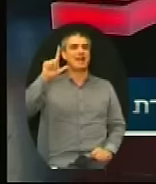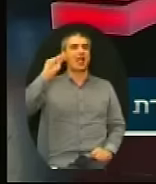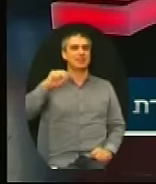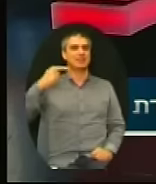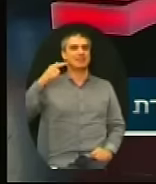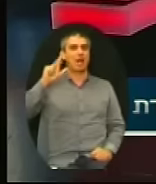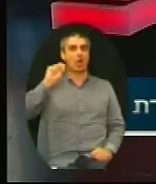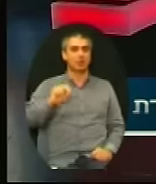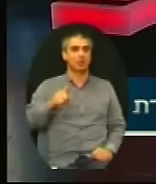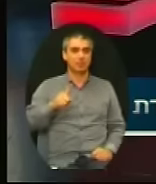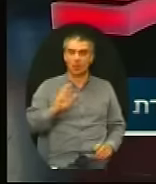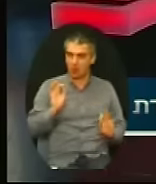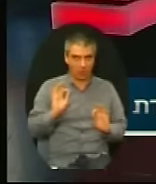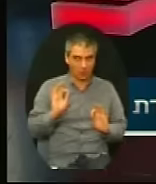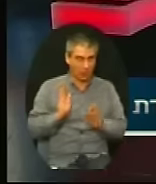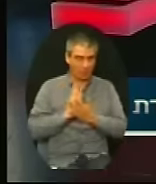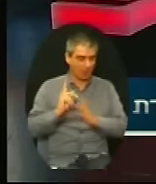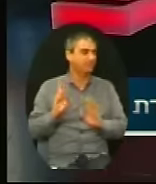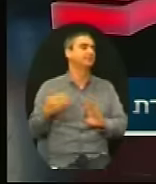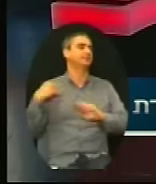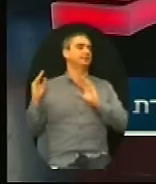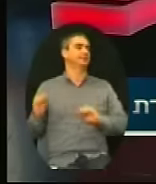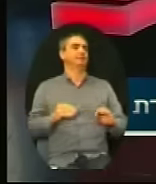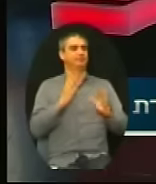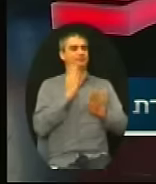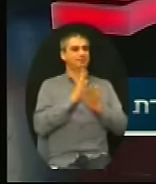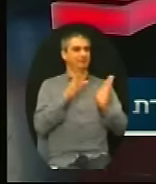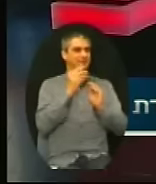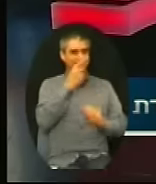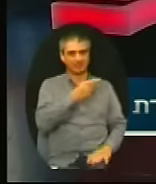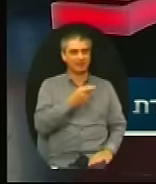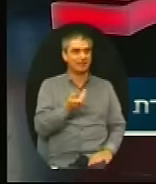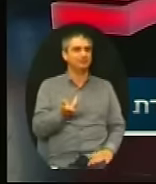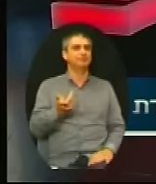גילאון. עוד לא מוכנים. אז אנחנו כבר נהיה איתם ואני...